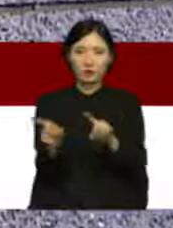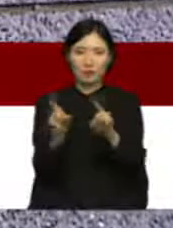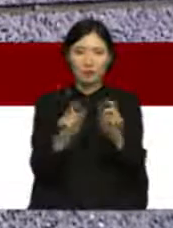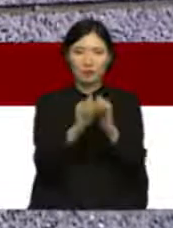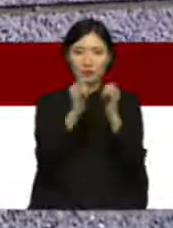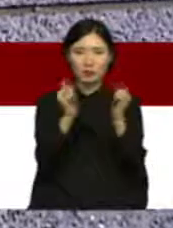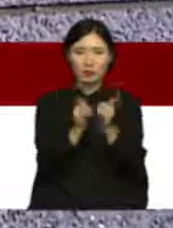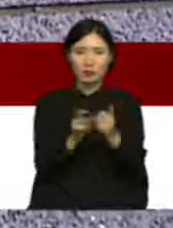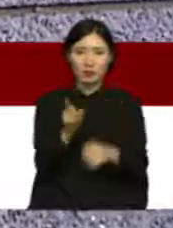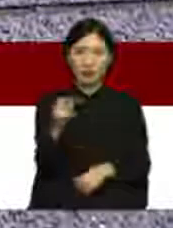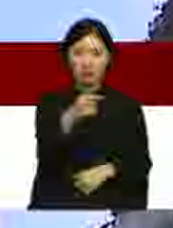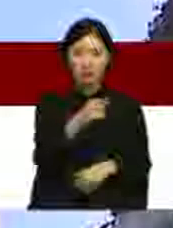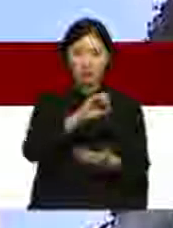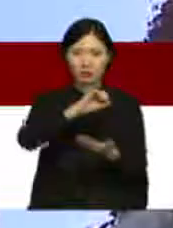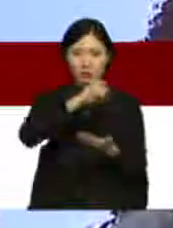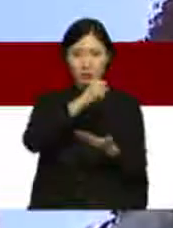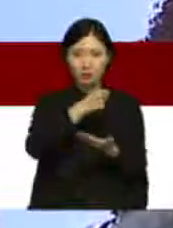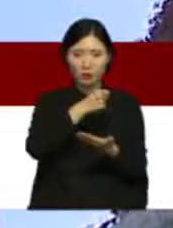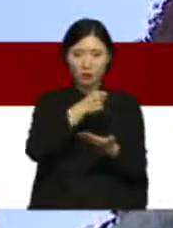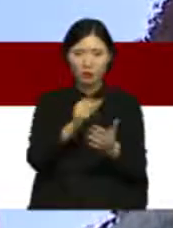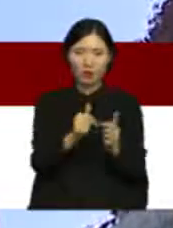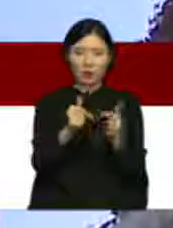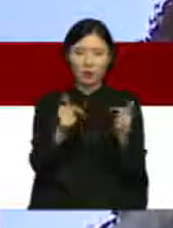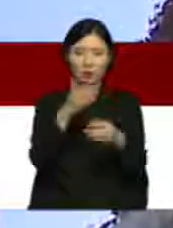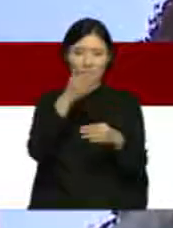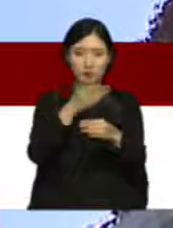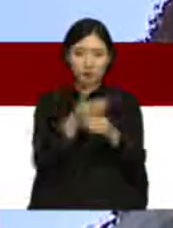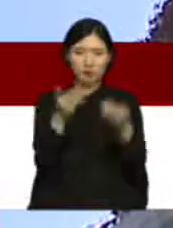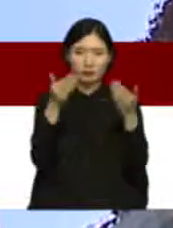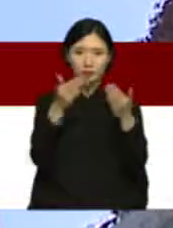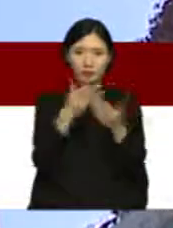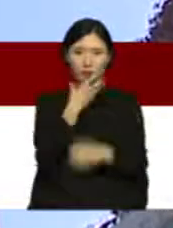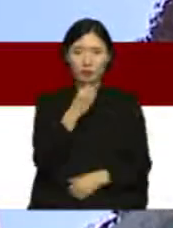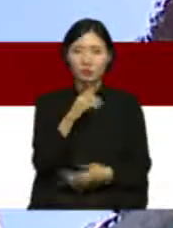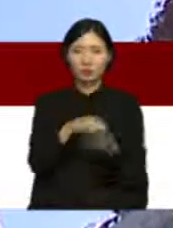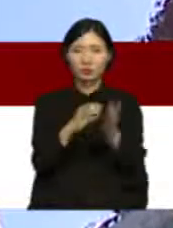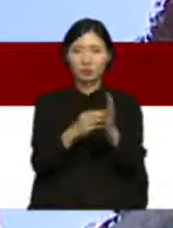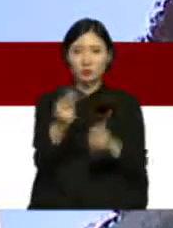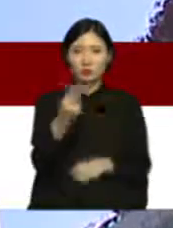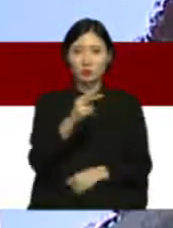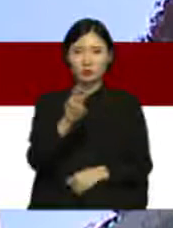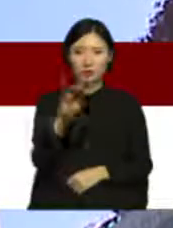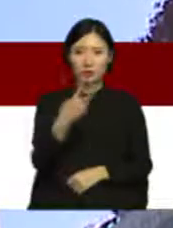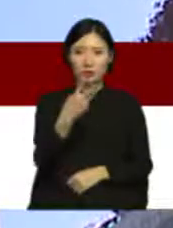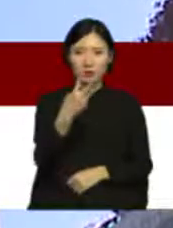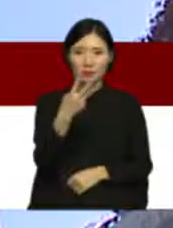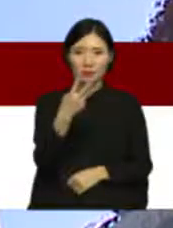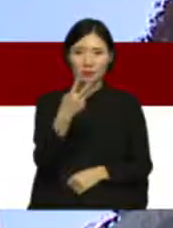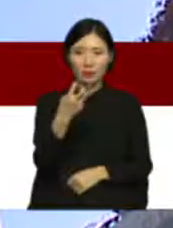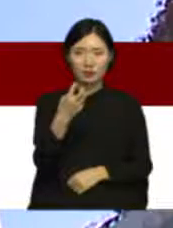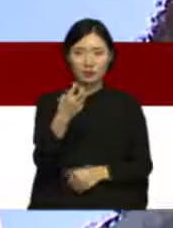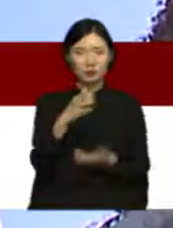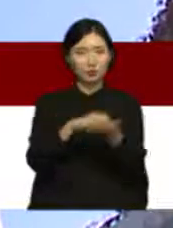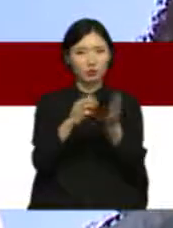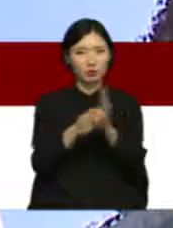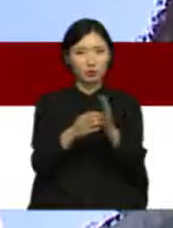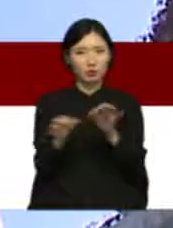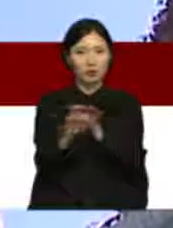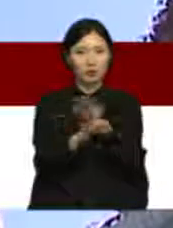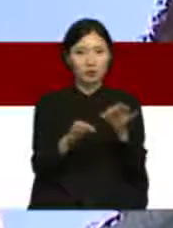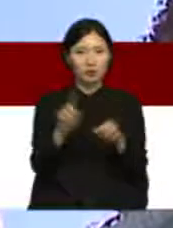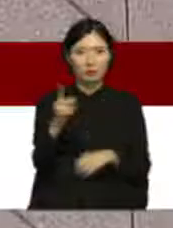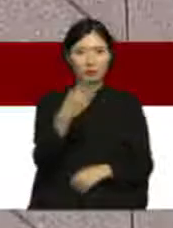사회 간접 자본 사업 확충 등에 중점을 둔 것으로 복지 부문에 2330 8억원 경제 부문의